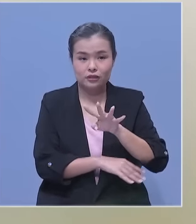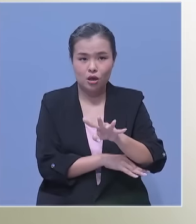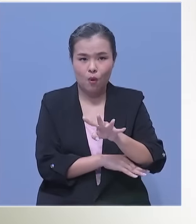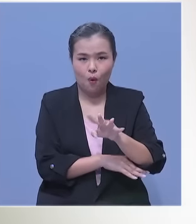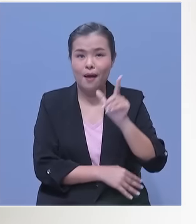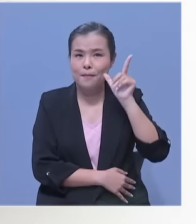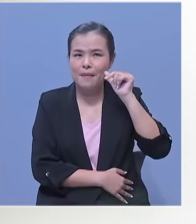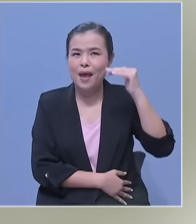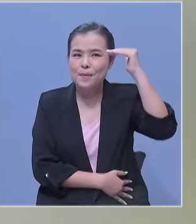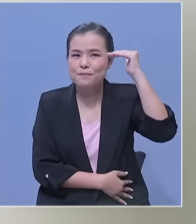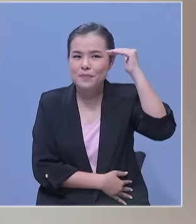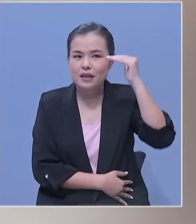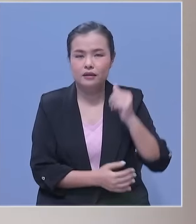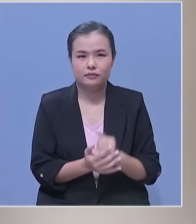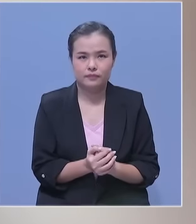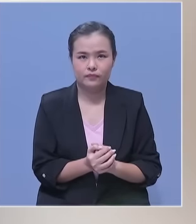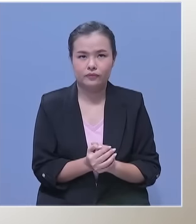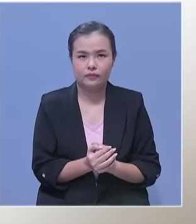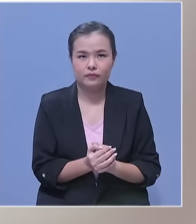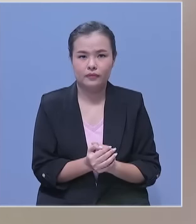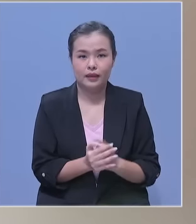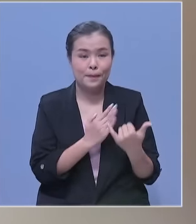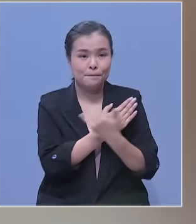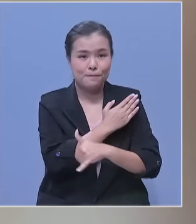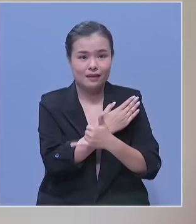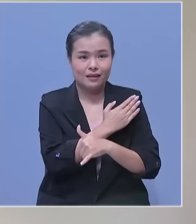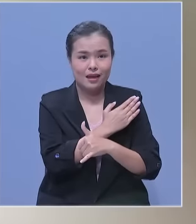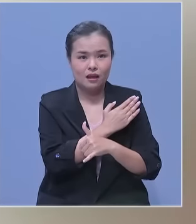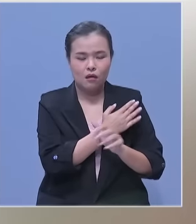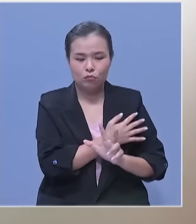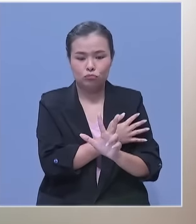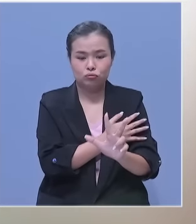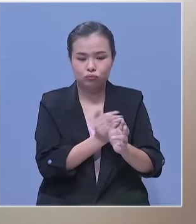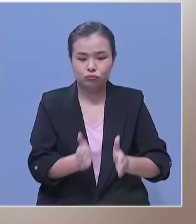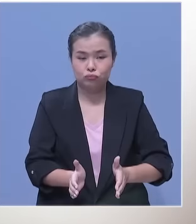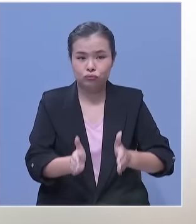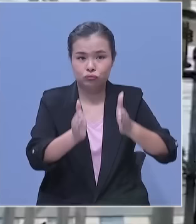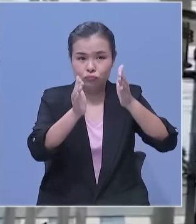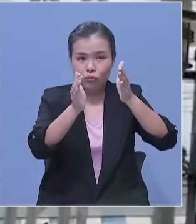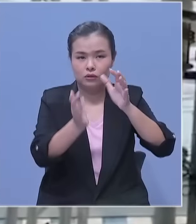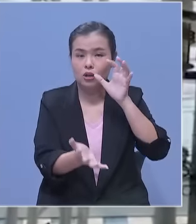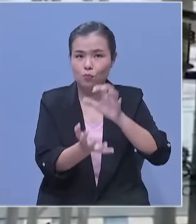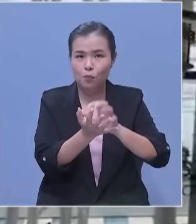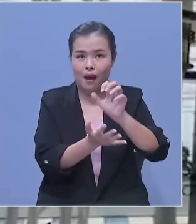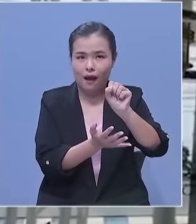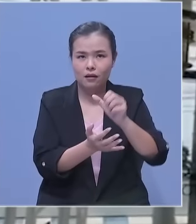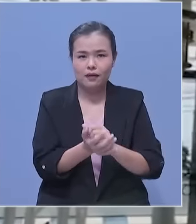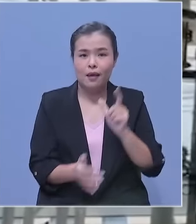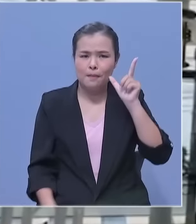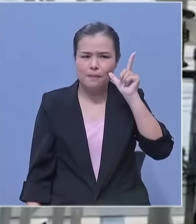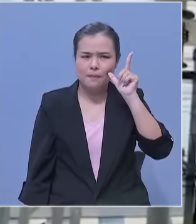เองพาแม่แล้วก็พี่ที่มาจากต่างประเทศไปเที่ยวหอชมเมืองที่สมุทรปราการซึ่งแม่บ